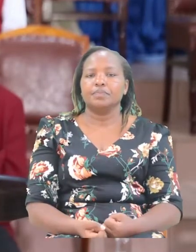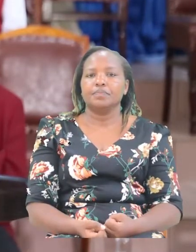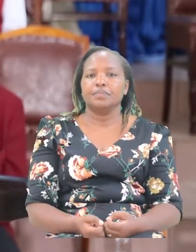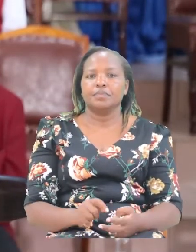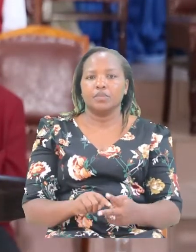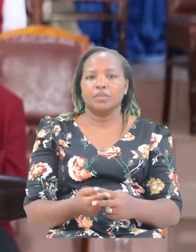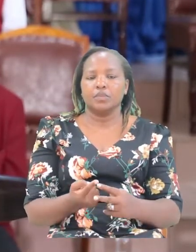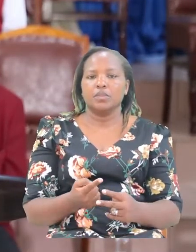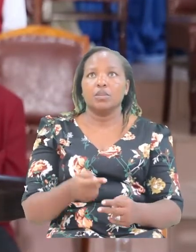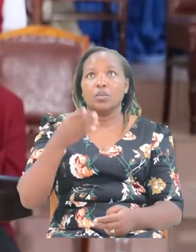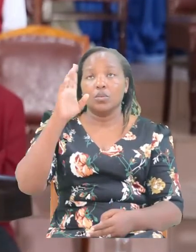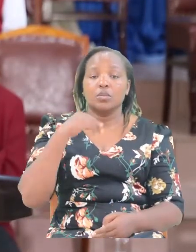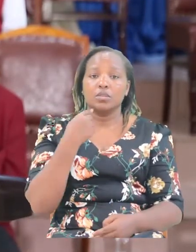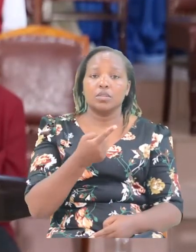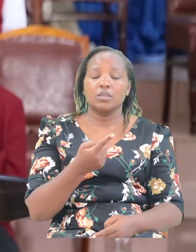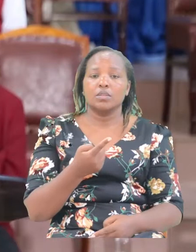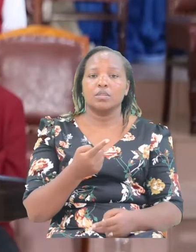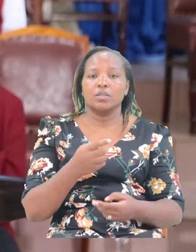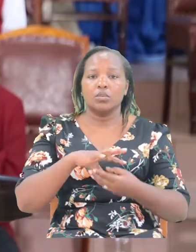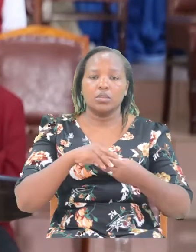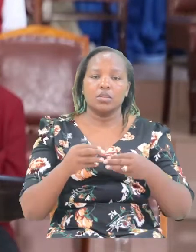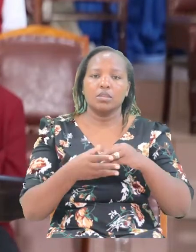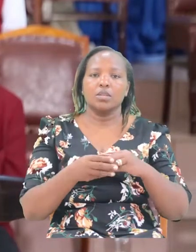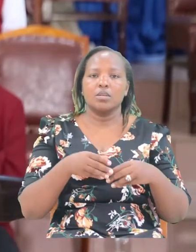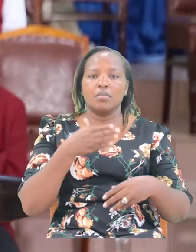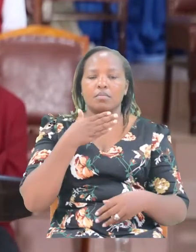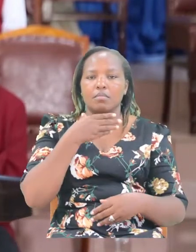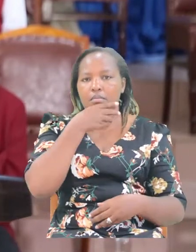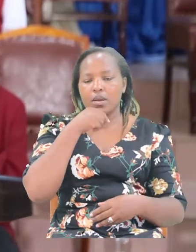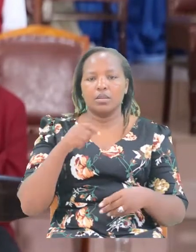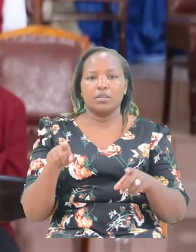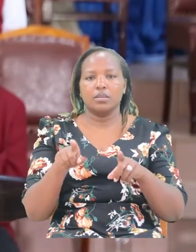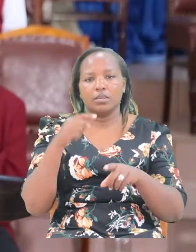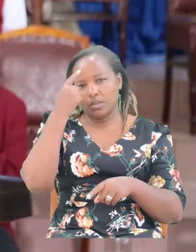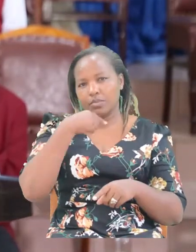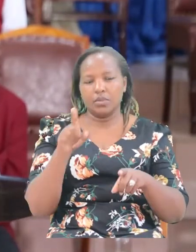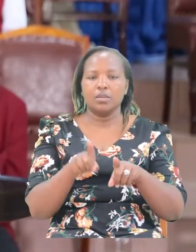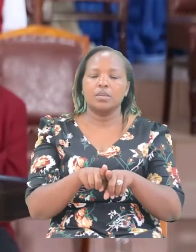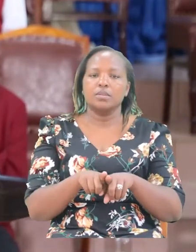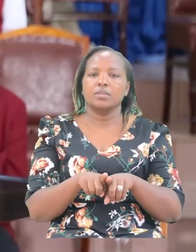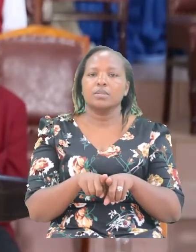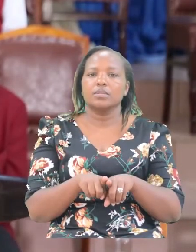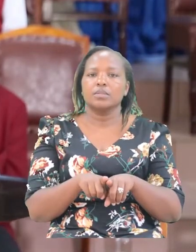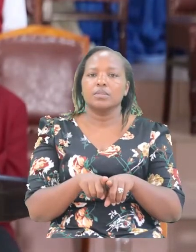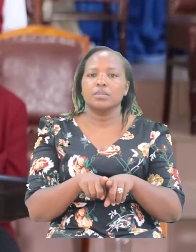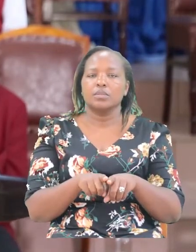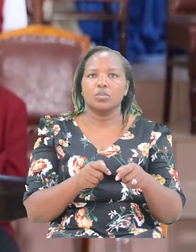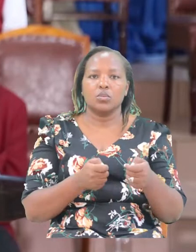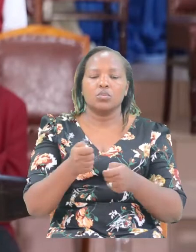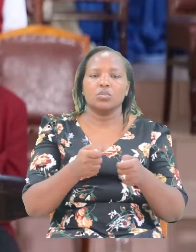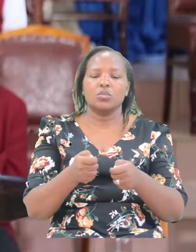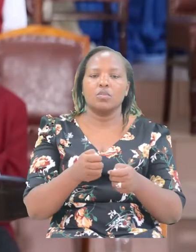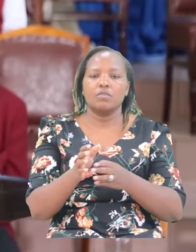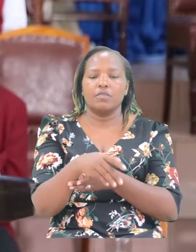Tunaanza. Mungu akasema, na tumfanye mtu kwa mfano wetu, kwa sura yetu, wakatawale